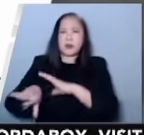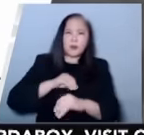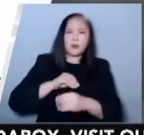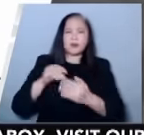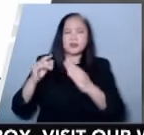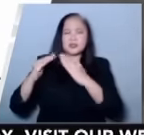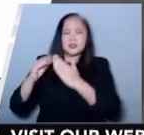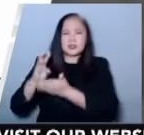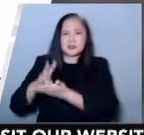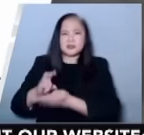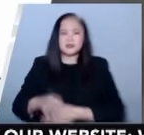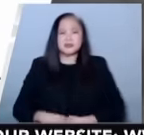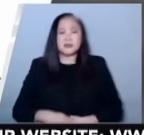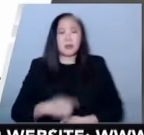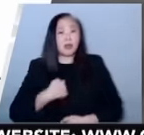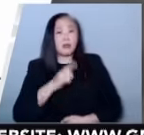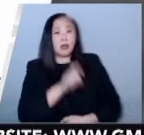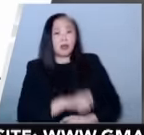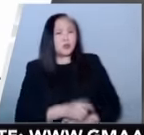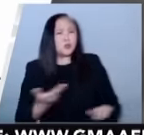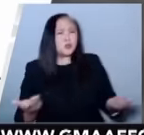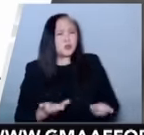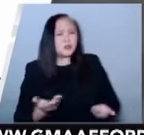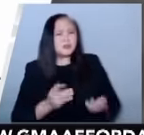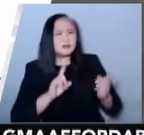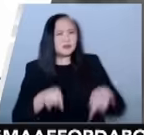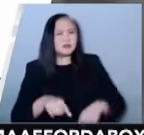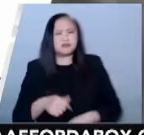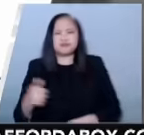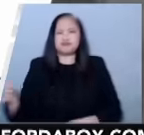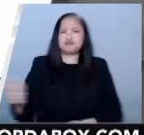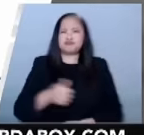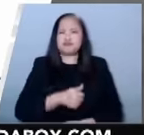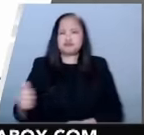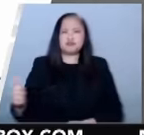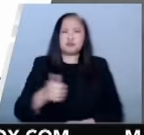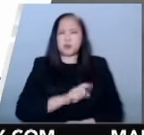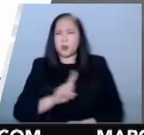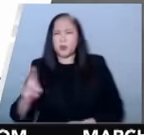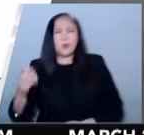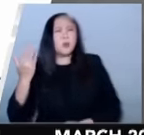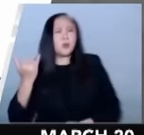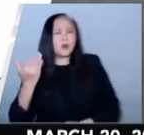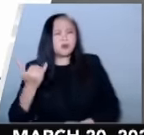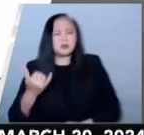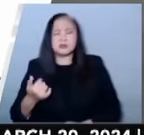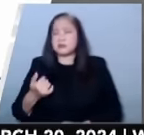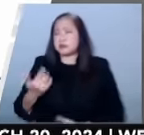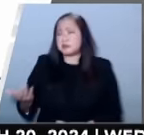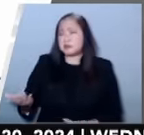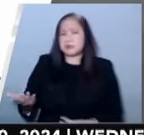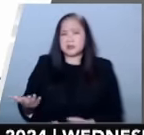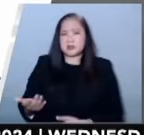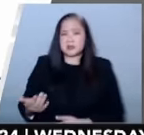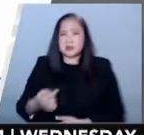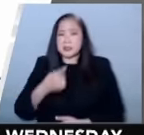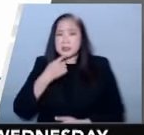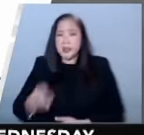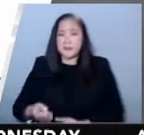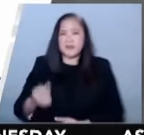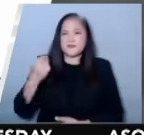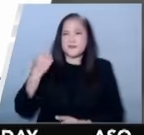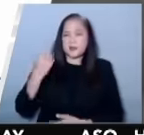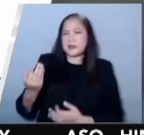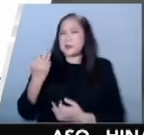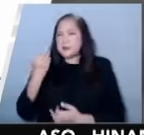tayo pupunta? Pabalik-balik po kasi tayo. Sabi niya sa akin, sir, pag mo ko kailangan sitahin,